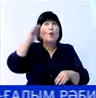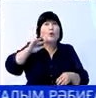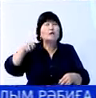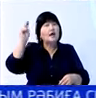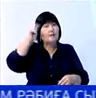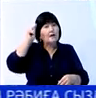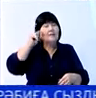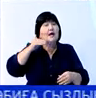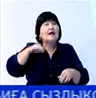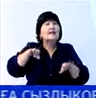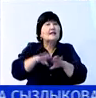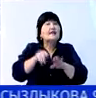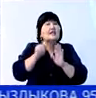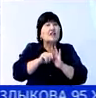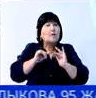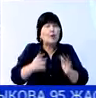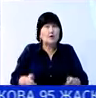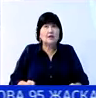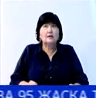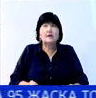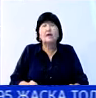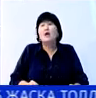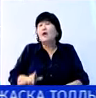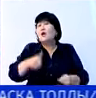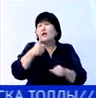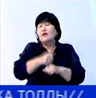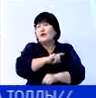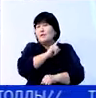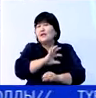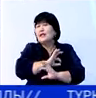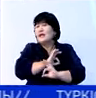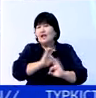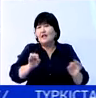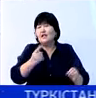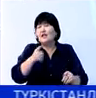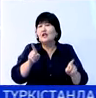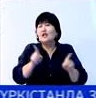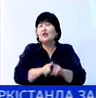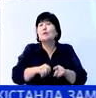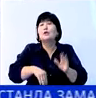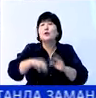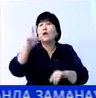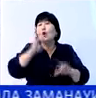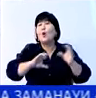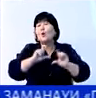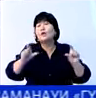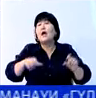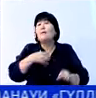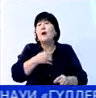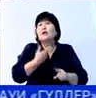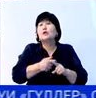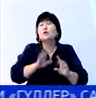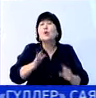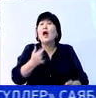білім деңгейін сынап көрді. Ең мақты, ең креативті, және ең бірінші бұл университеттің ең маңызы сол